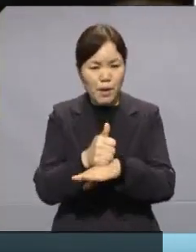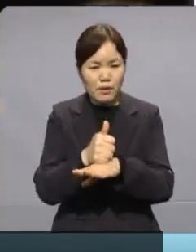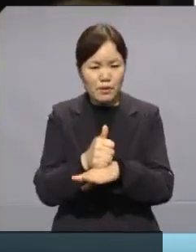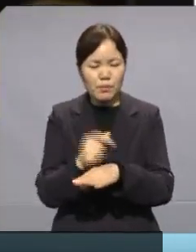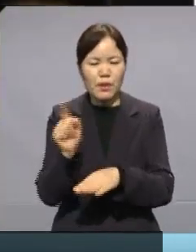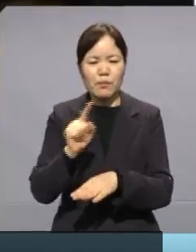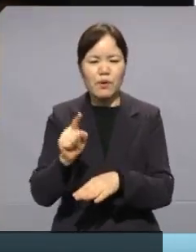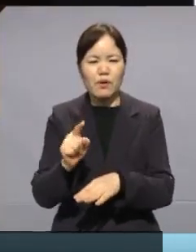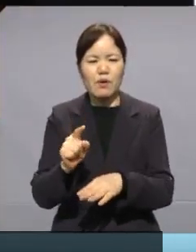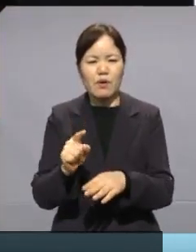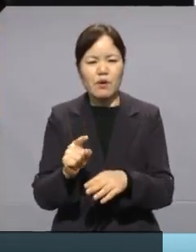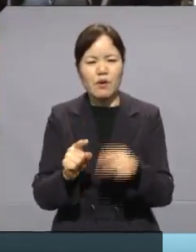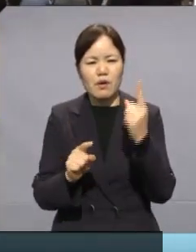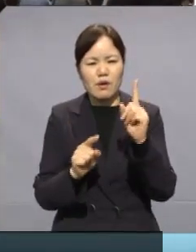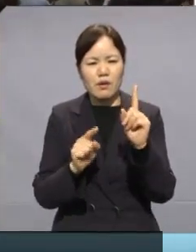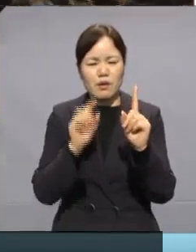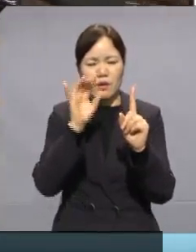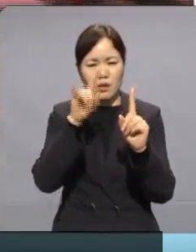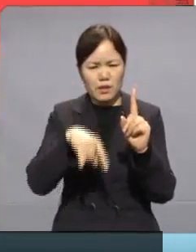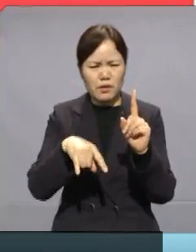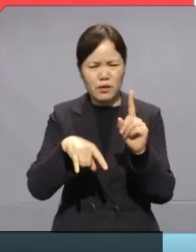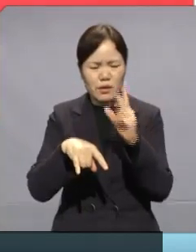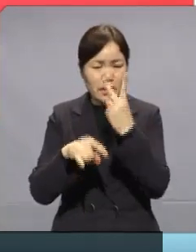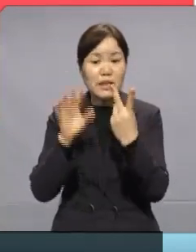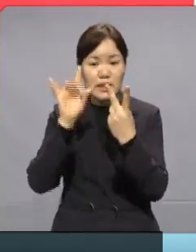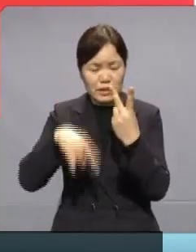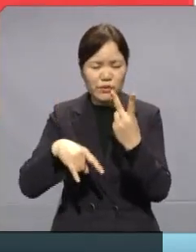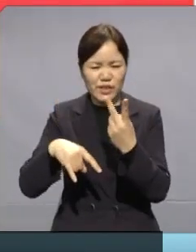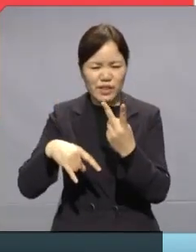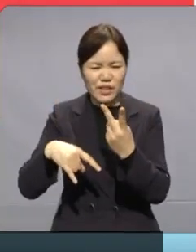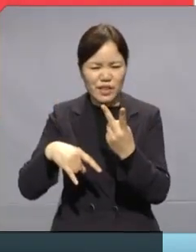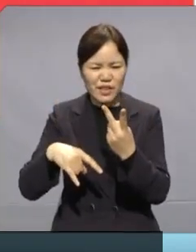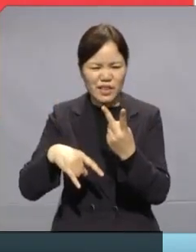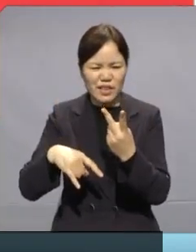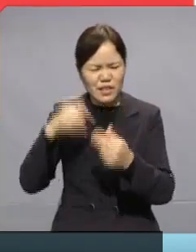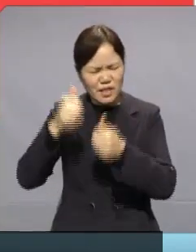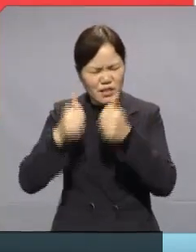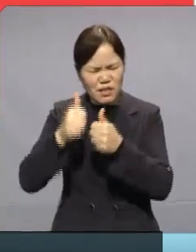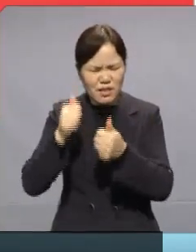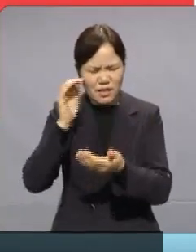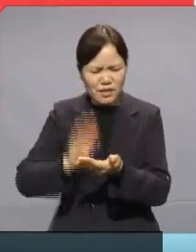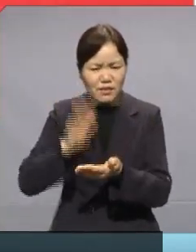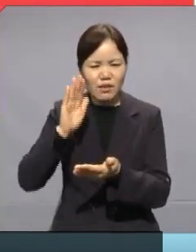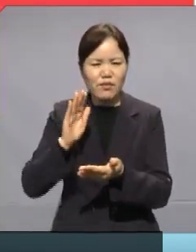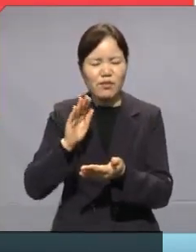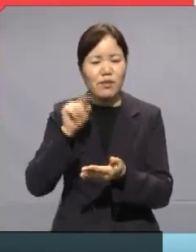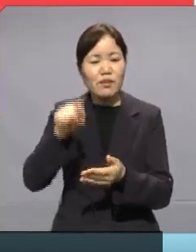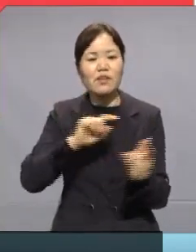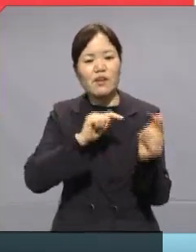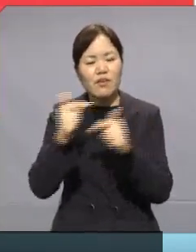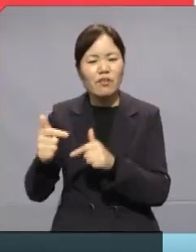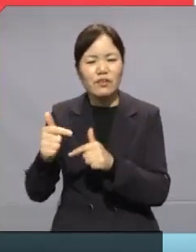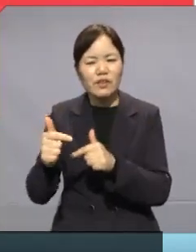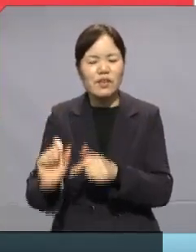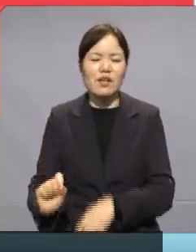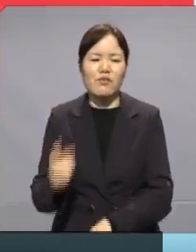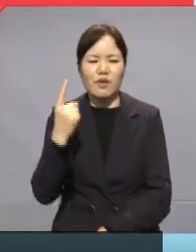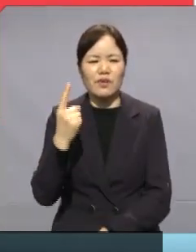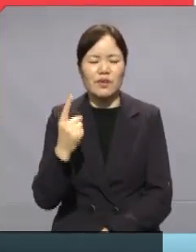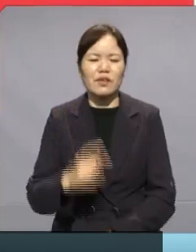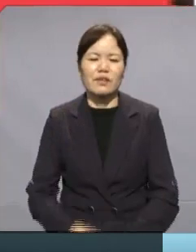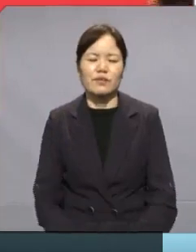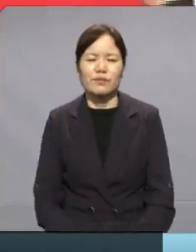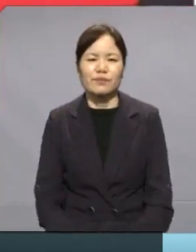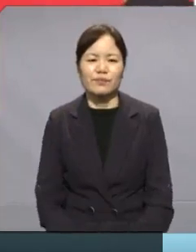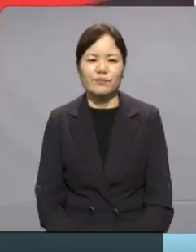가면서 그 2위 쟁탈전이 상당히 치열하게 전개가 됐고 그런 것이 이제 많이 작동한 것으로 이렇게 보이는데